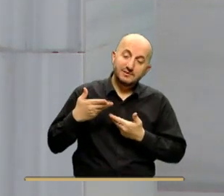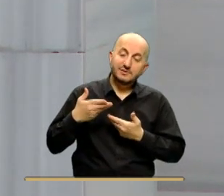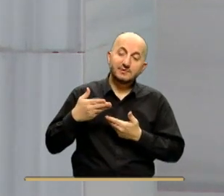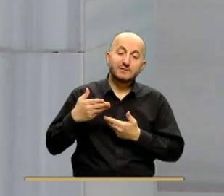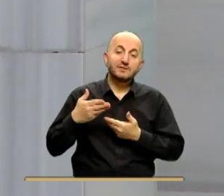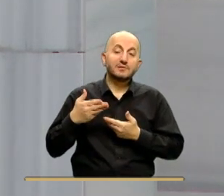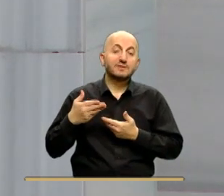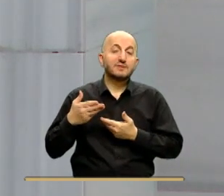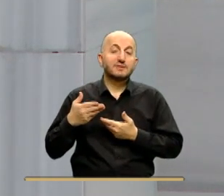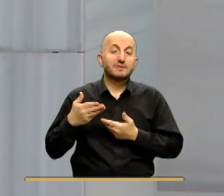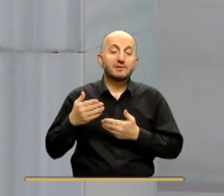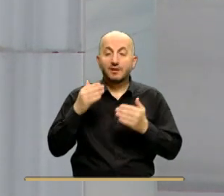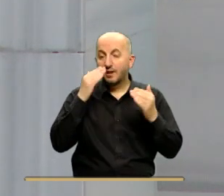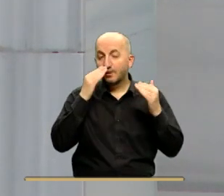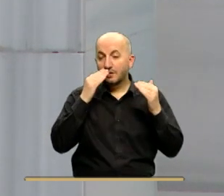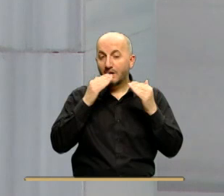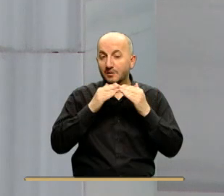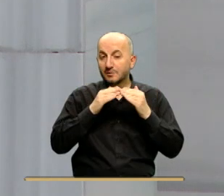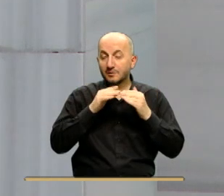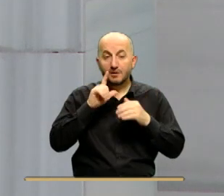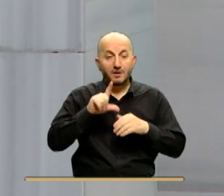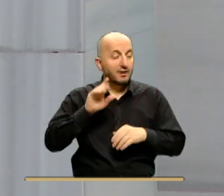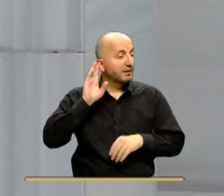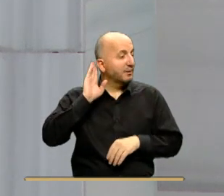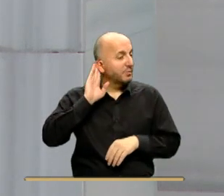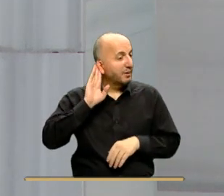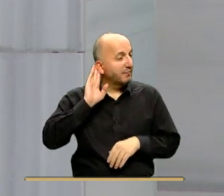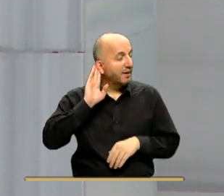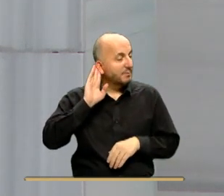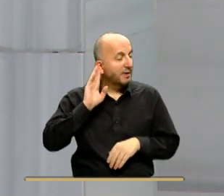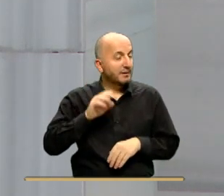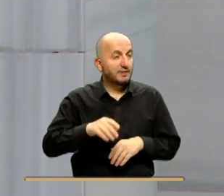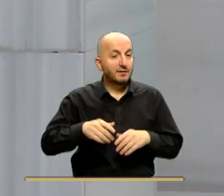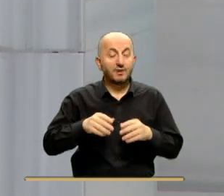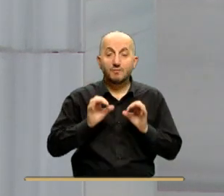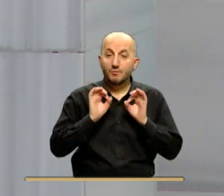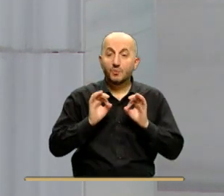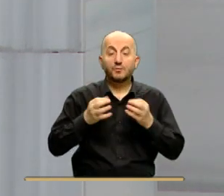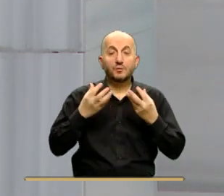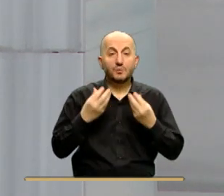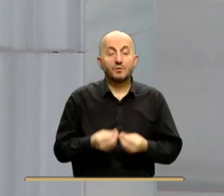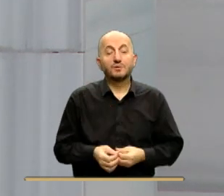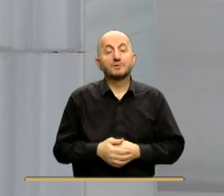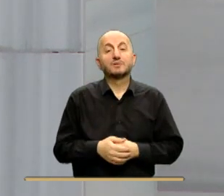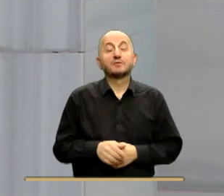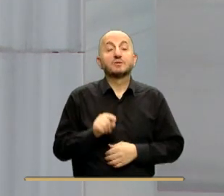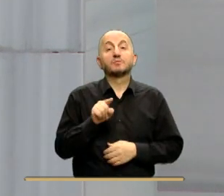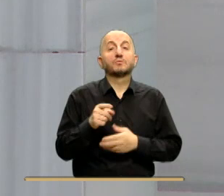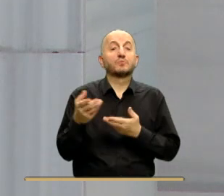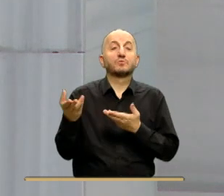çağrıya layıkıyla kulak vermekle mümkün olur. Bu